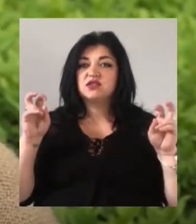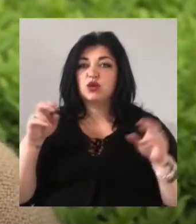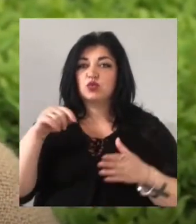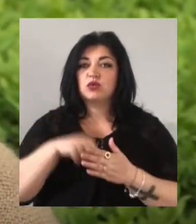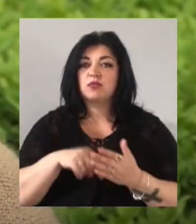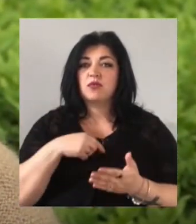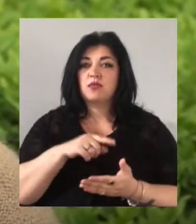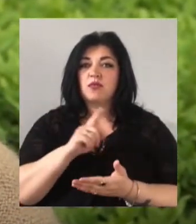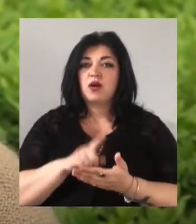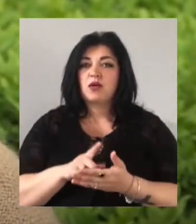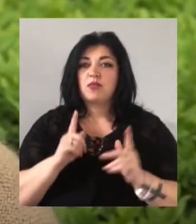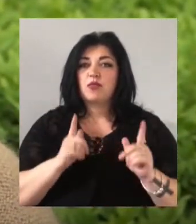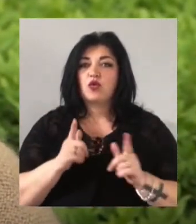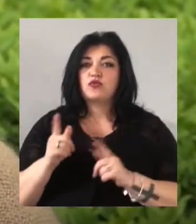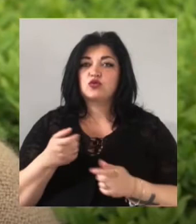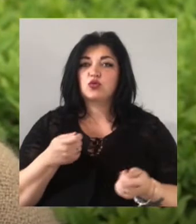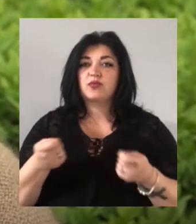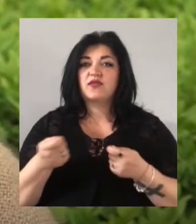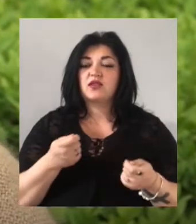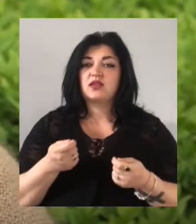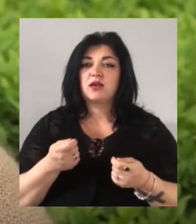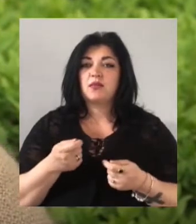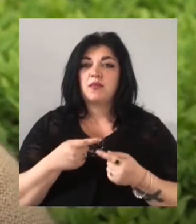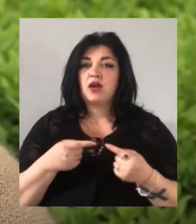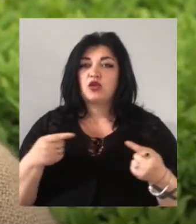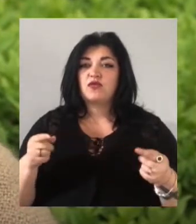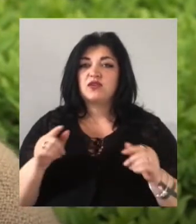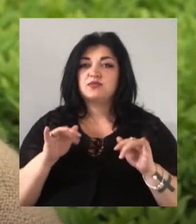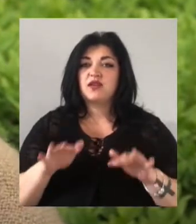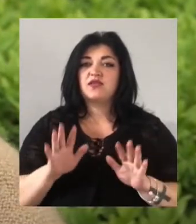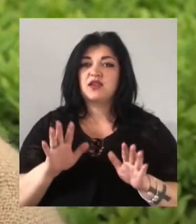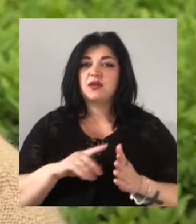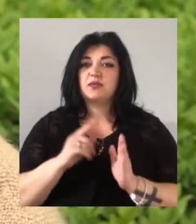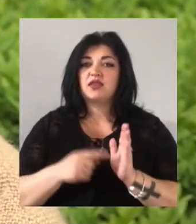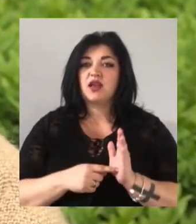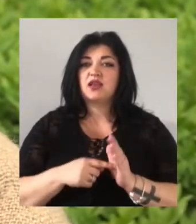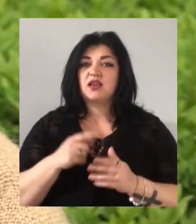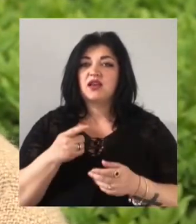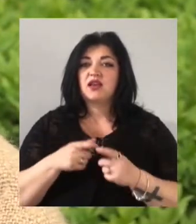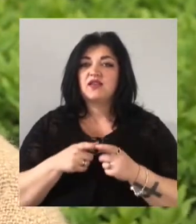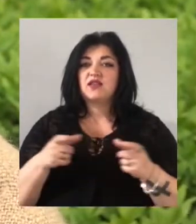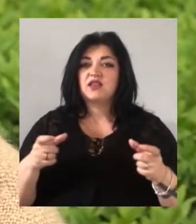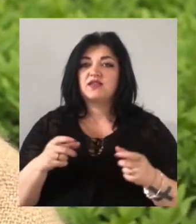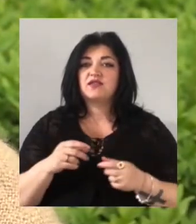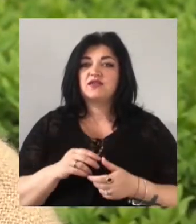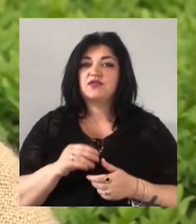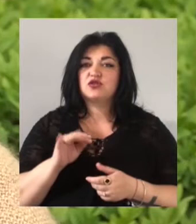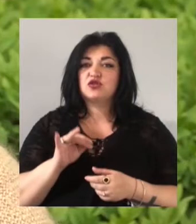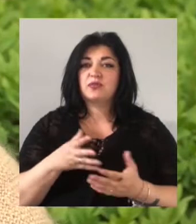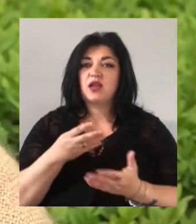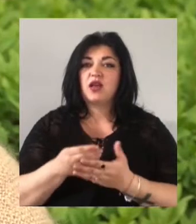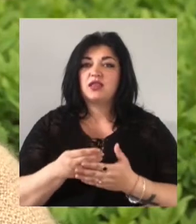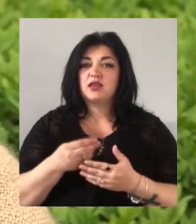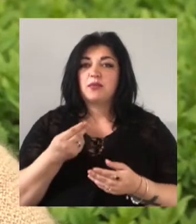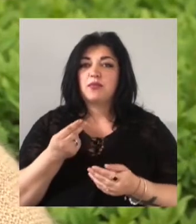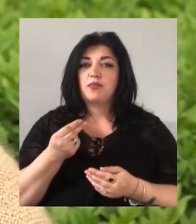погоджувати з управлінням майнових справ тільки питання квитків чи платних послуг. Все інше ми не